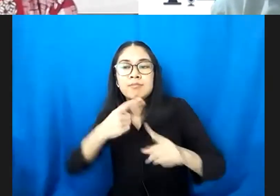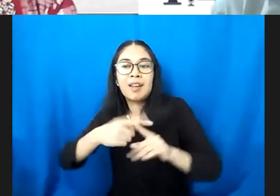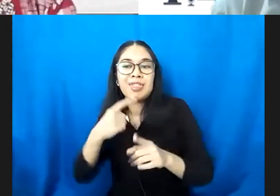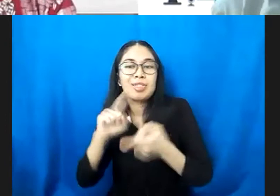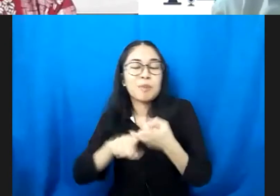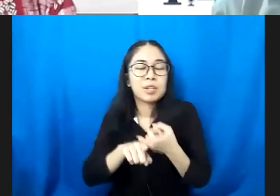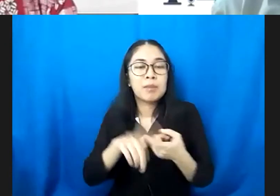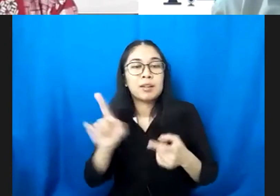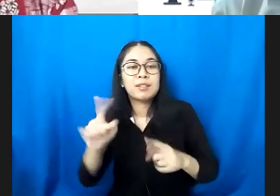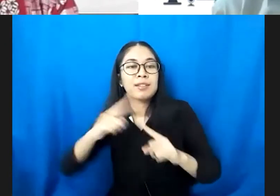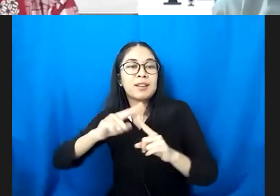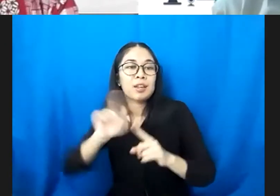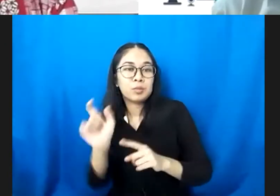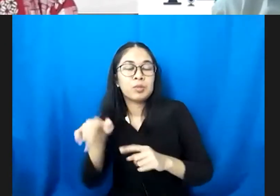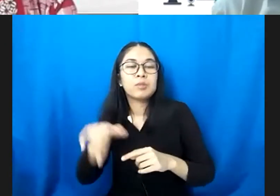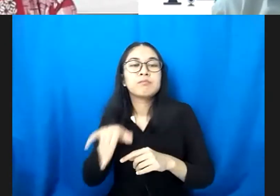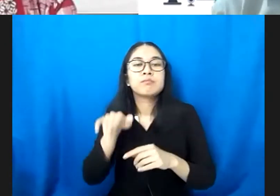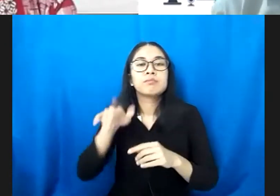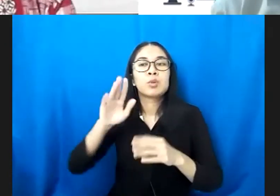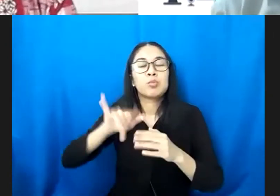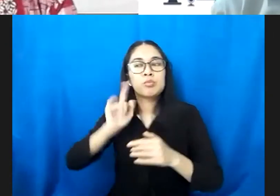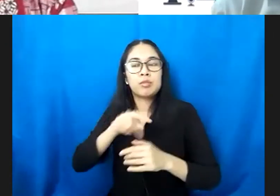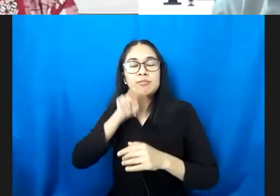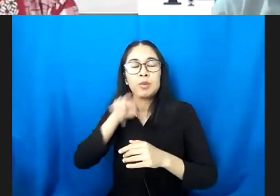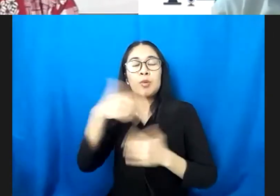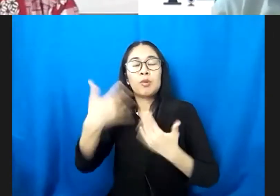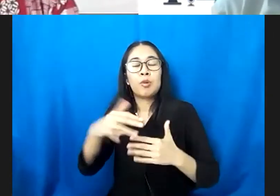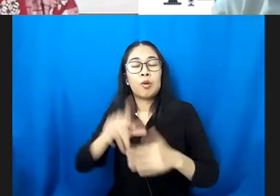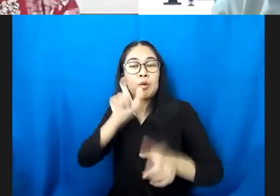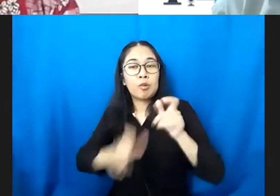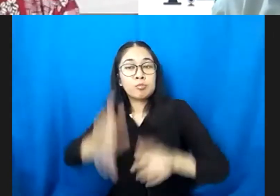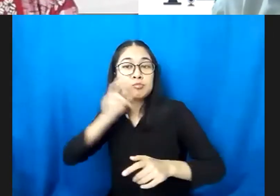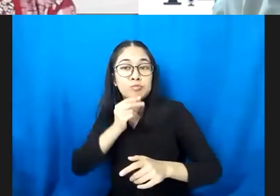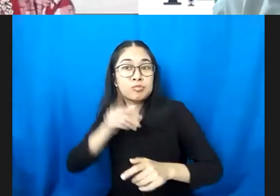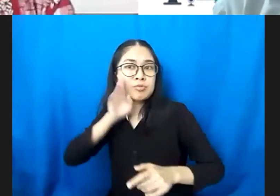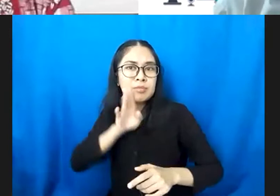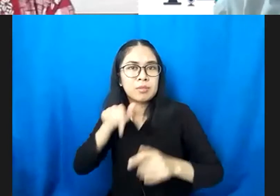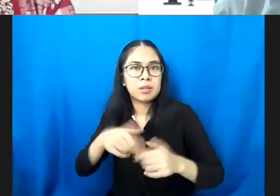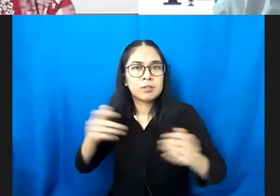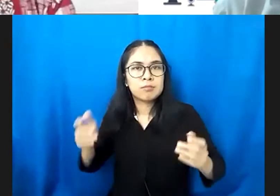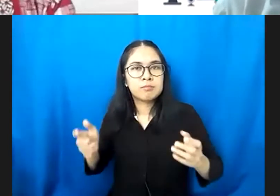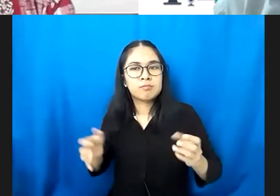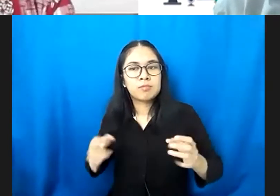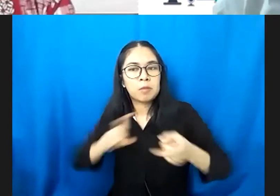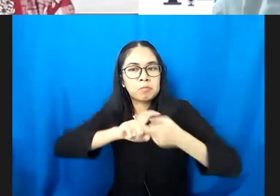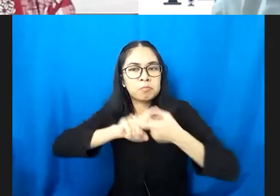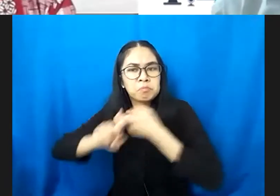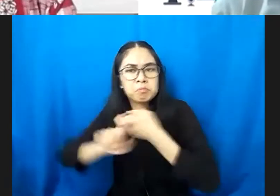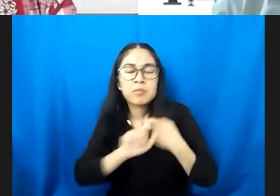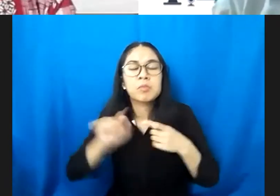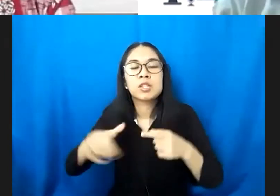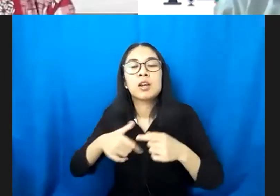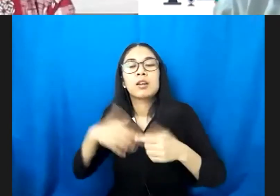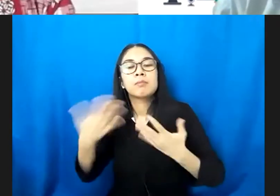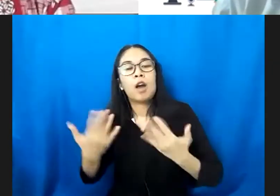berbagai hal untuk memastikan bahwa dari remaja pun mereka dengan peer pressure bisa mulai menerapkan pola hidup